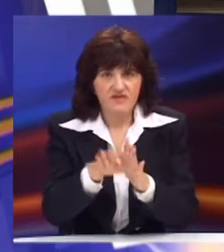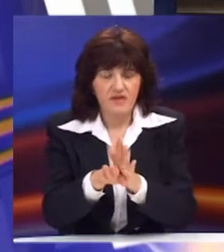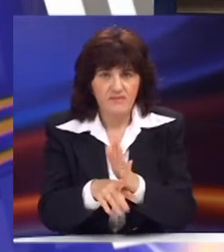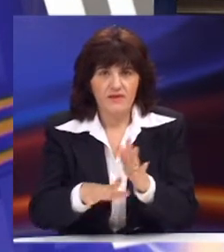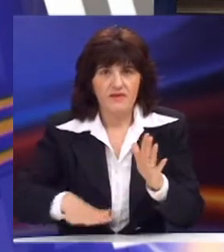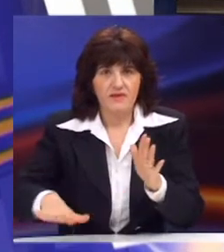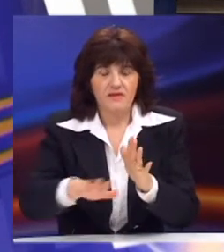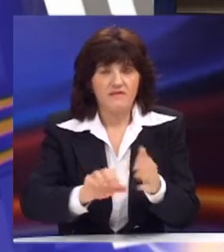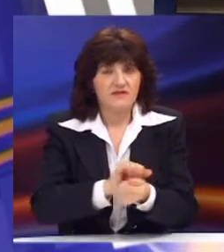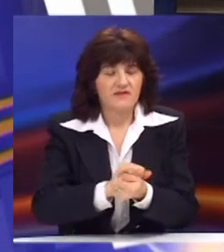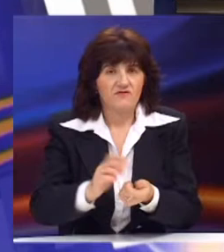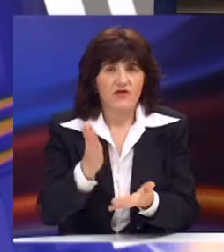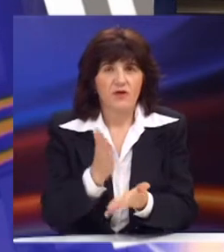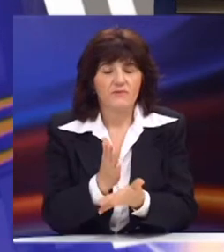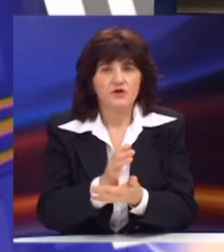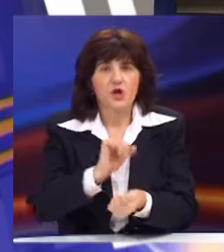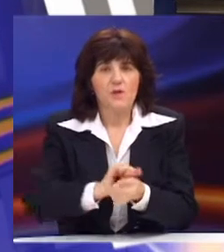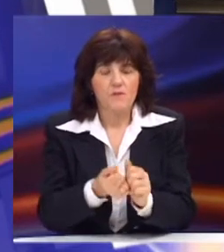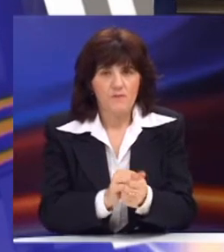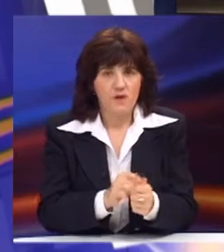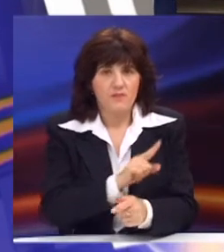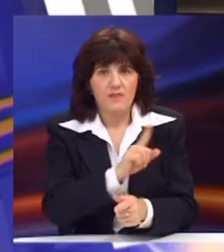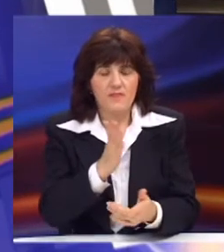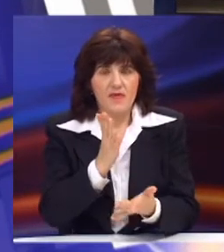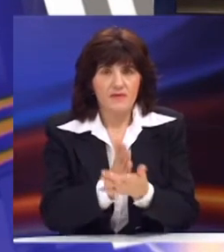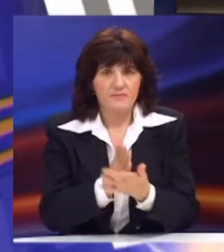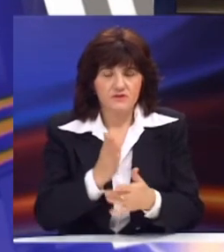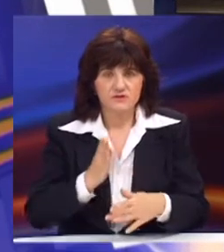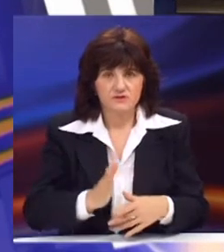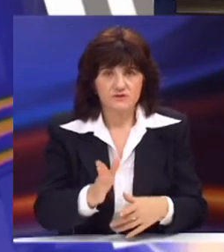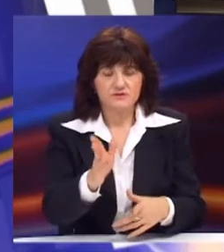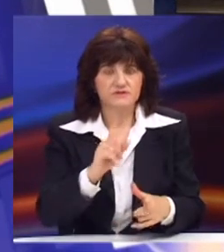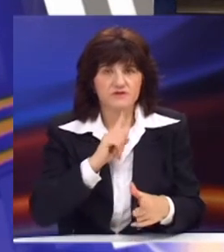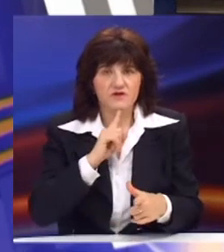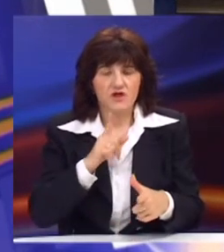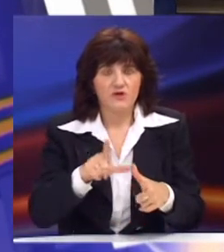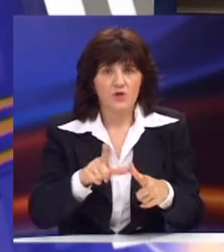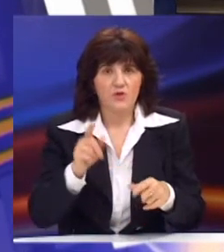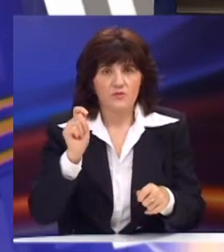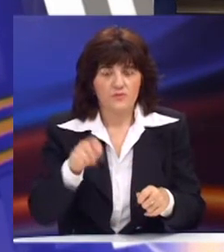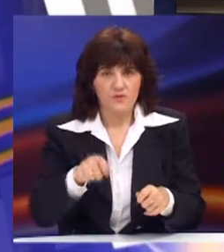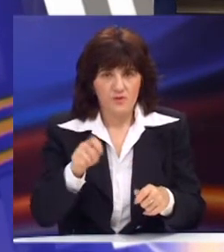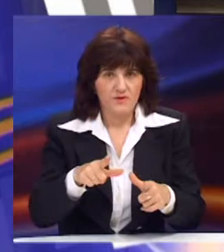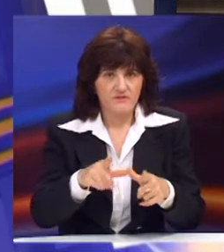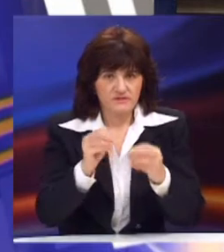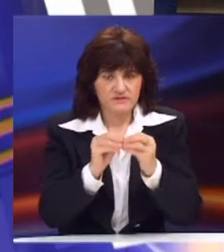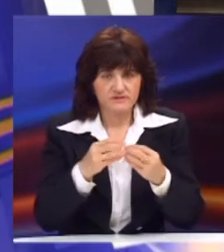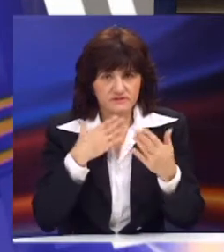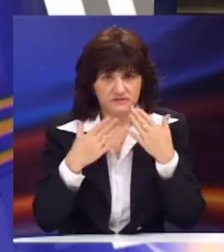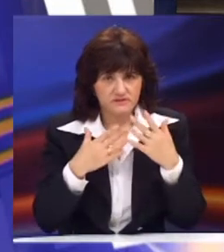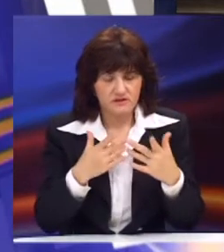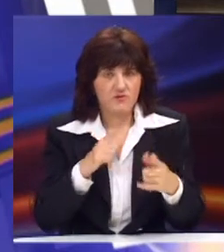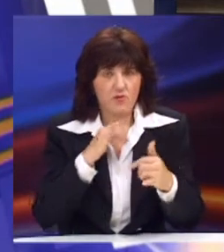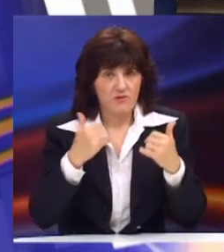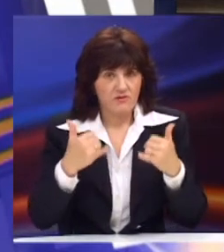savet i manjina, će se svim pravnim sredstvima boriti da do nje ne dođe, rečeno je na sednici upravnog odbora ovog